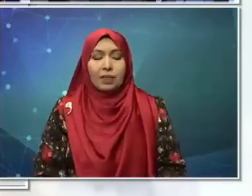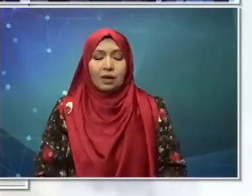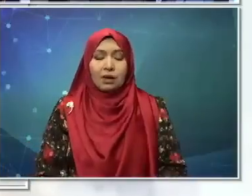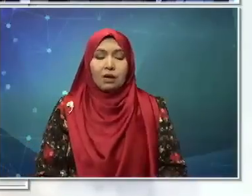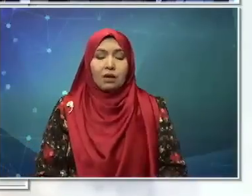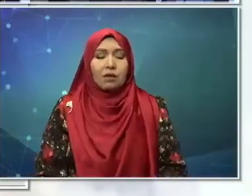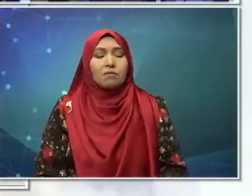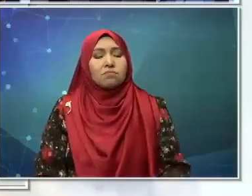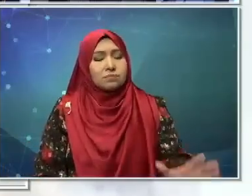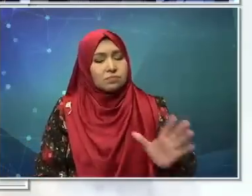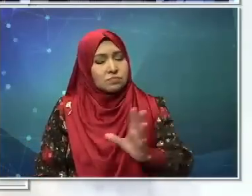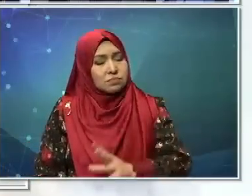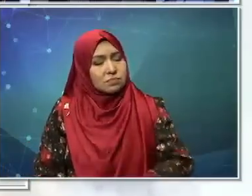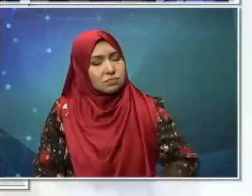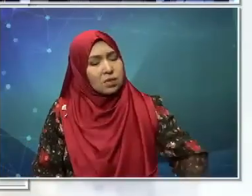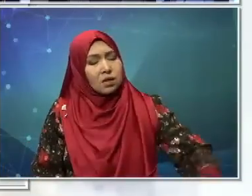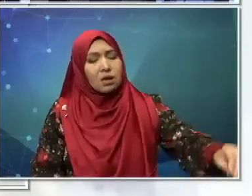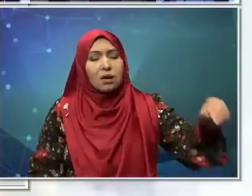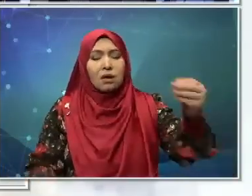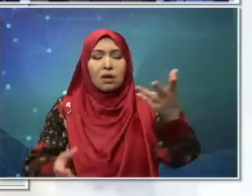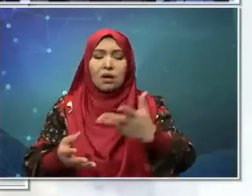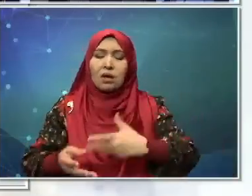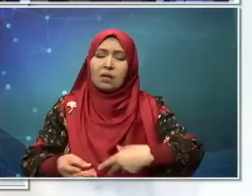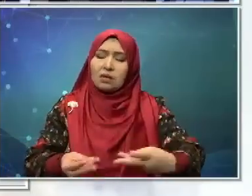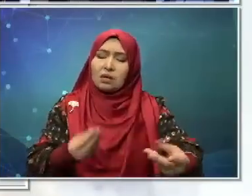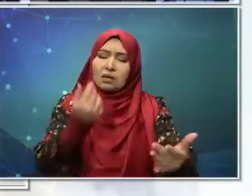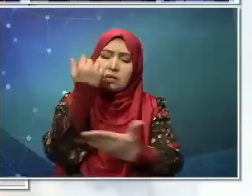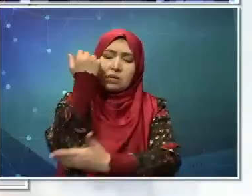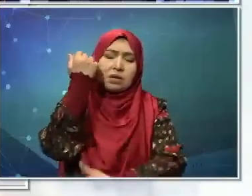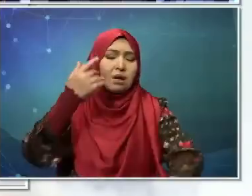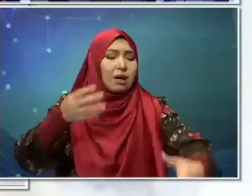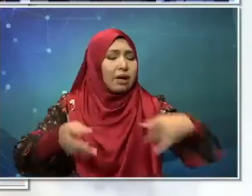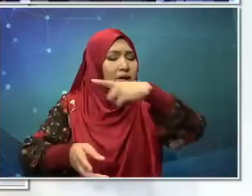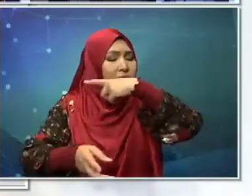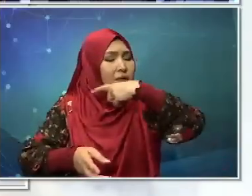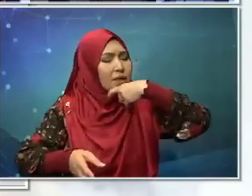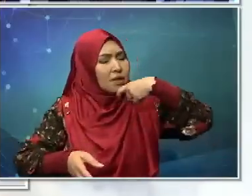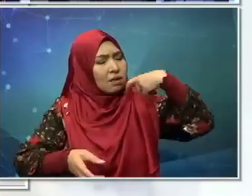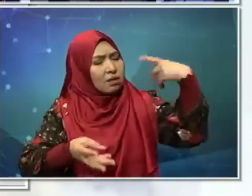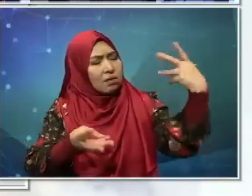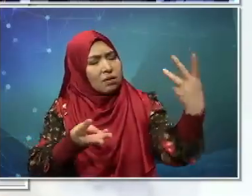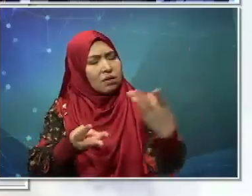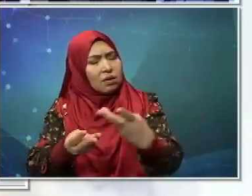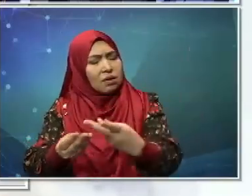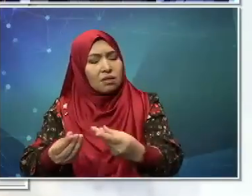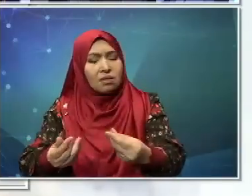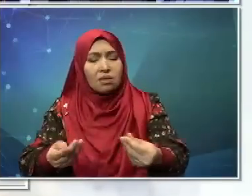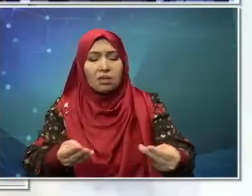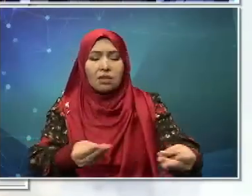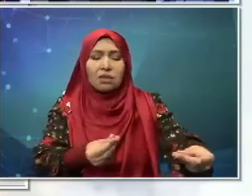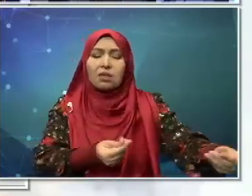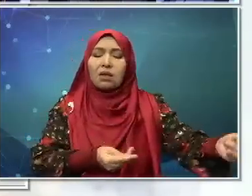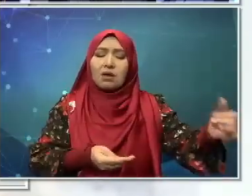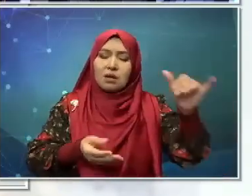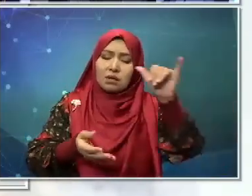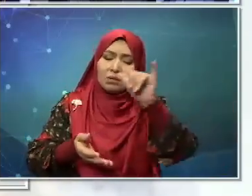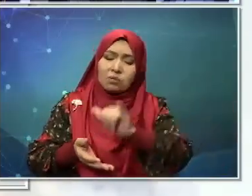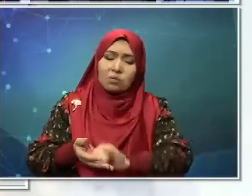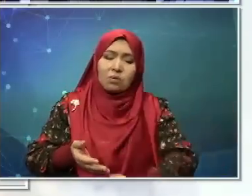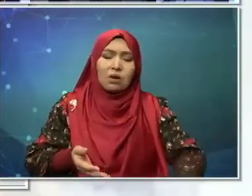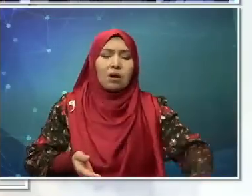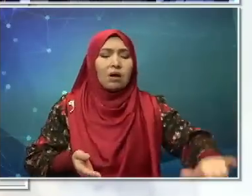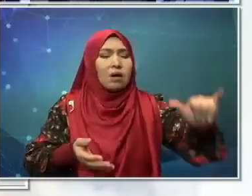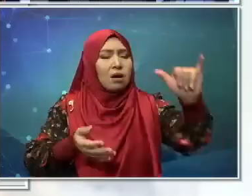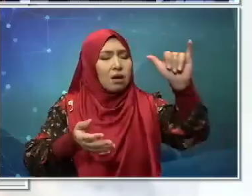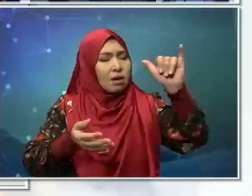Hai se-asia al-nabi Giban dateng May